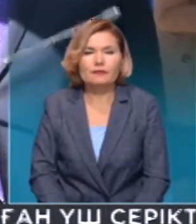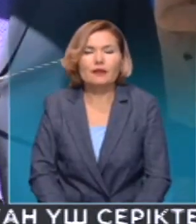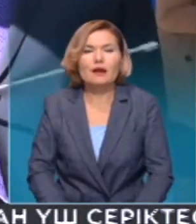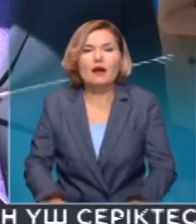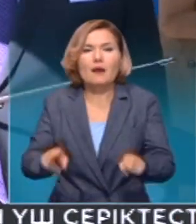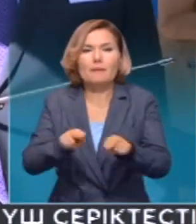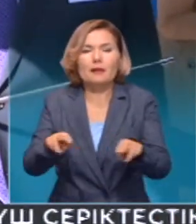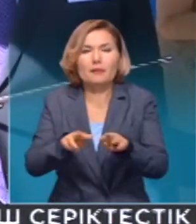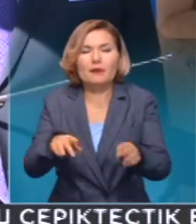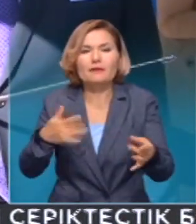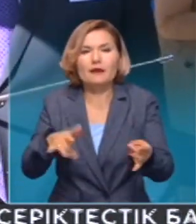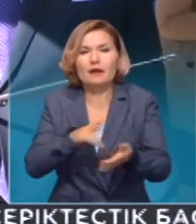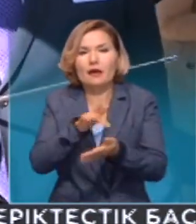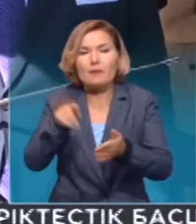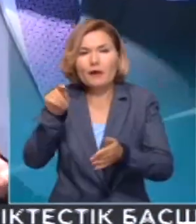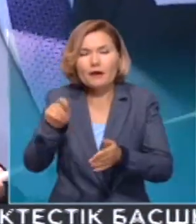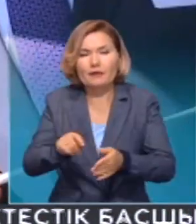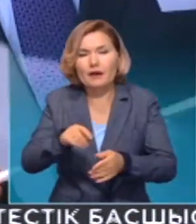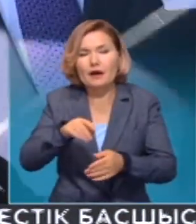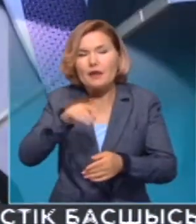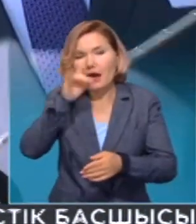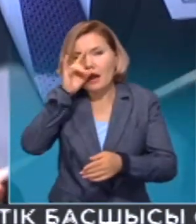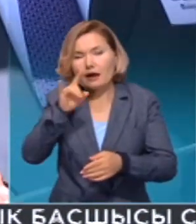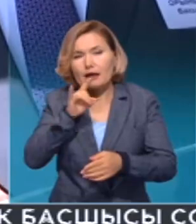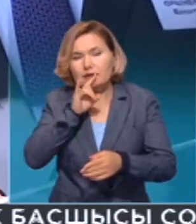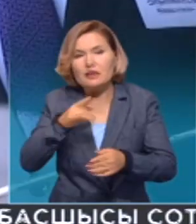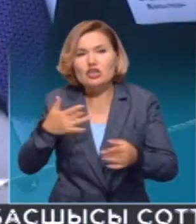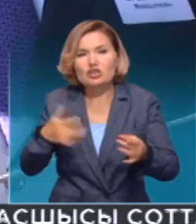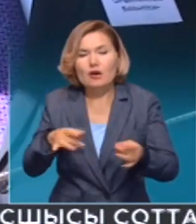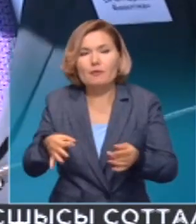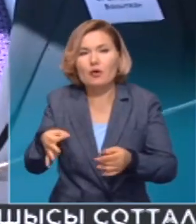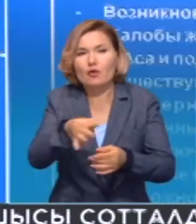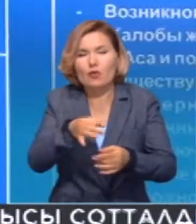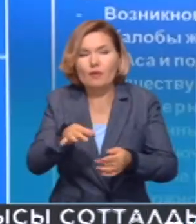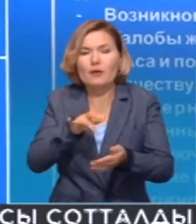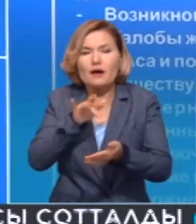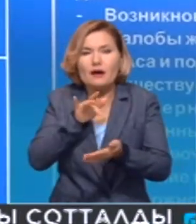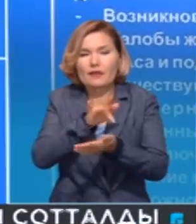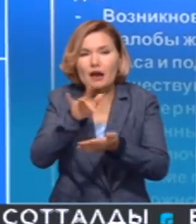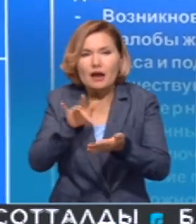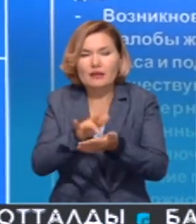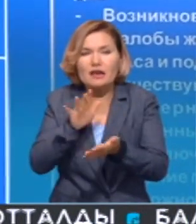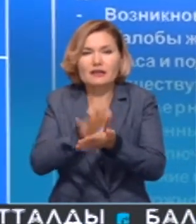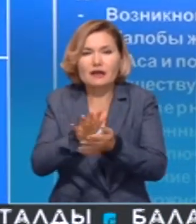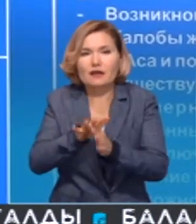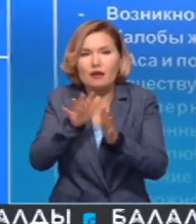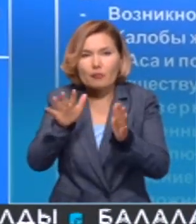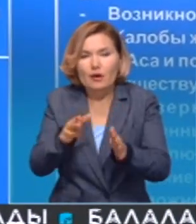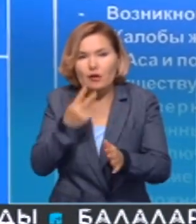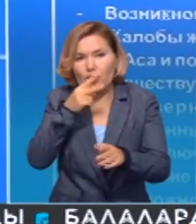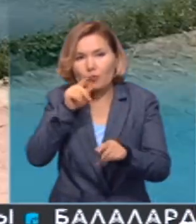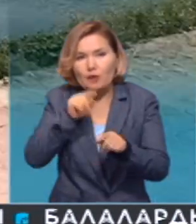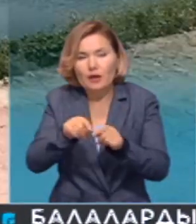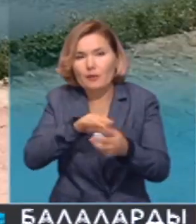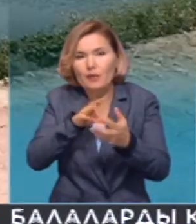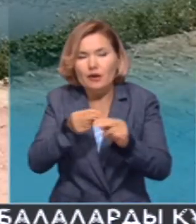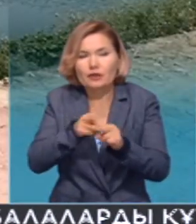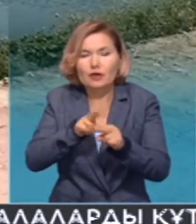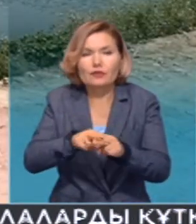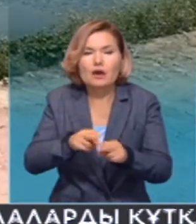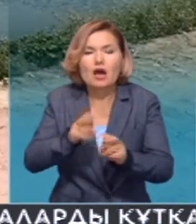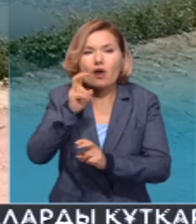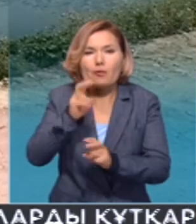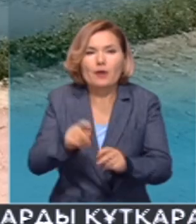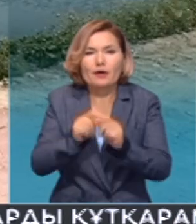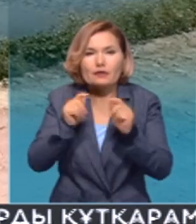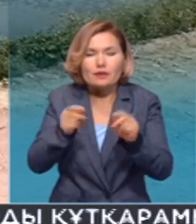Үкімет басшысы Таразға келісімен алдымен қаланың қалдық сулары төгілетін аумаққа ат басын бұрды. Осыдан 60 жыл бұрын 92 су жинағышымен пайдалануға берілген